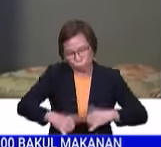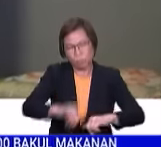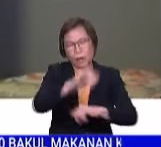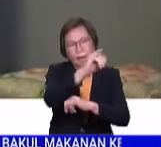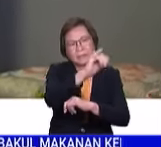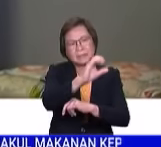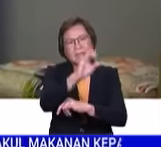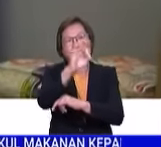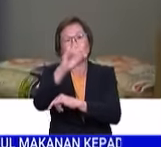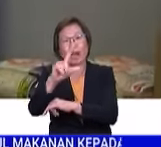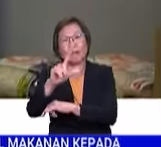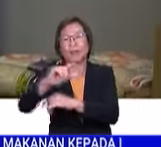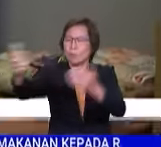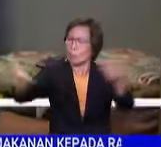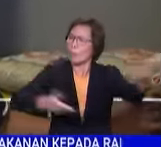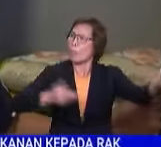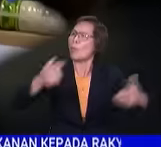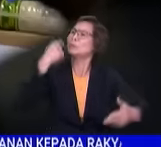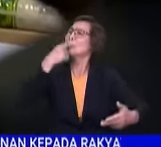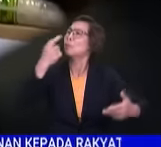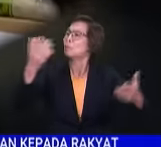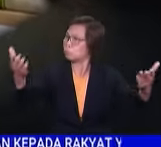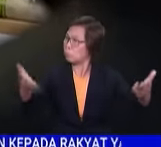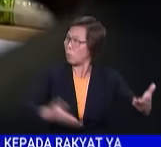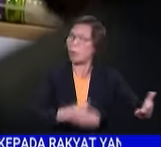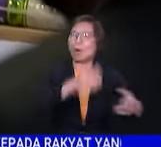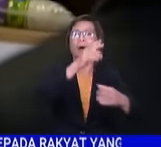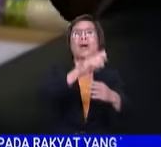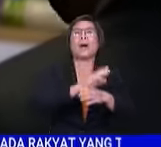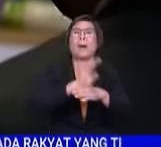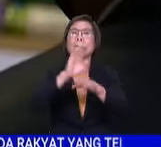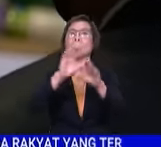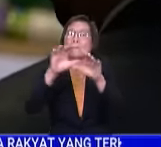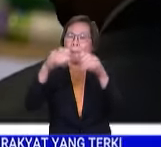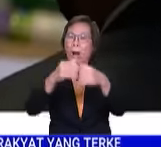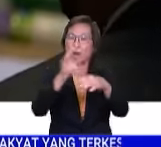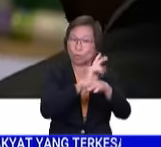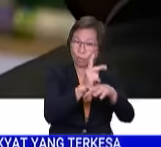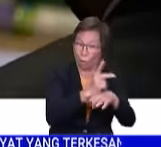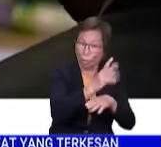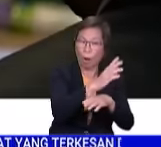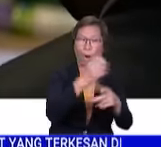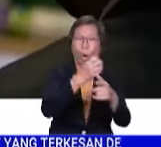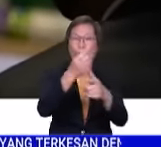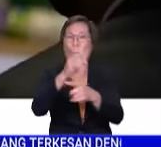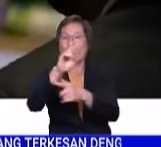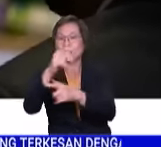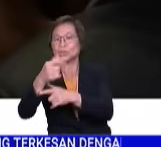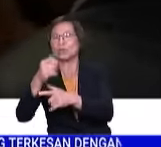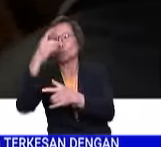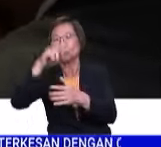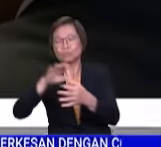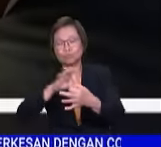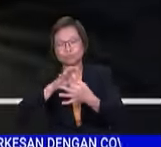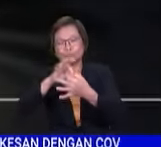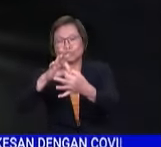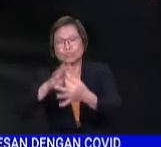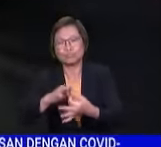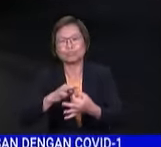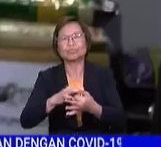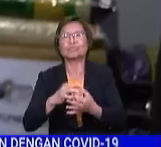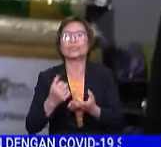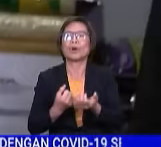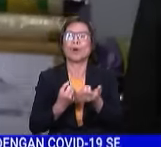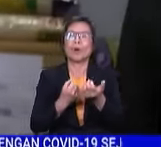ICFL juga turut mempelawa mana-mana individu, badan korporat atau pertubuhan bukan kerajaan untuk bekerjasama dalam